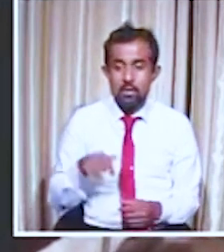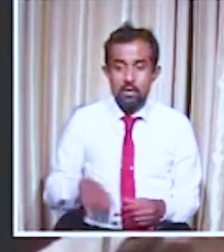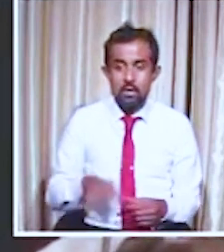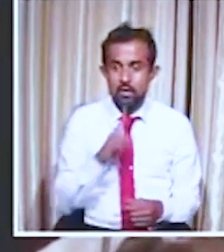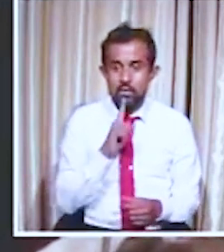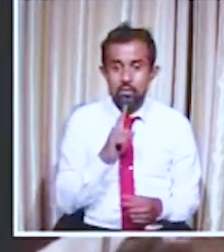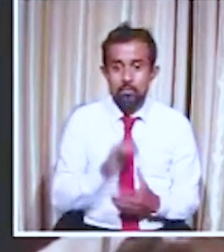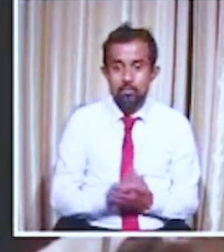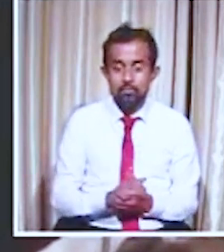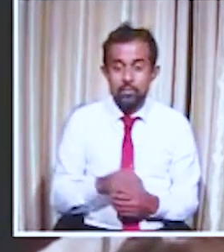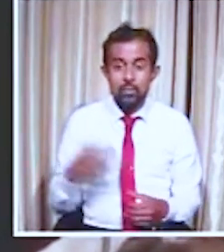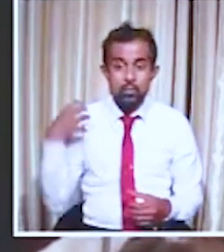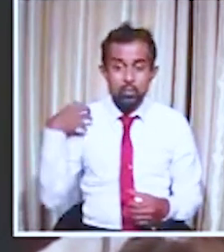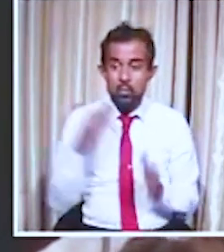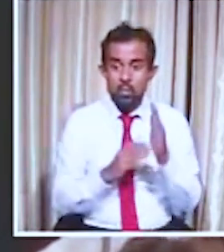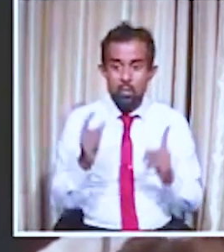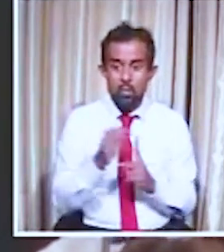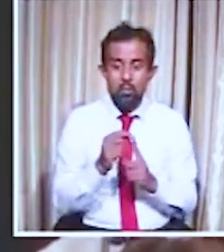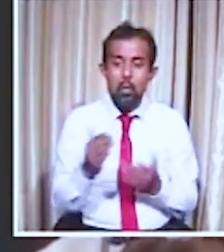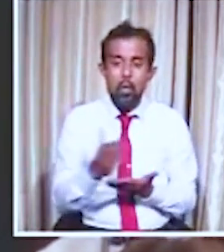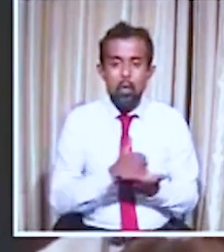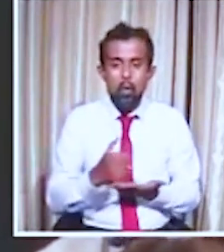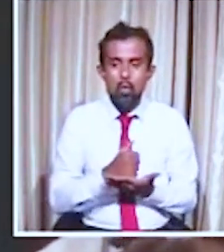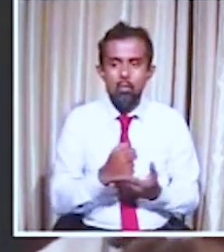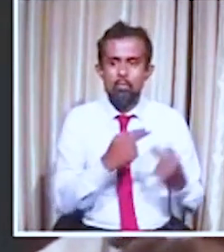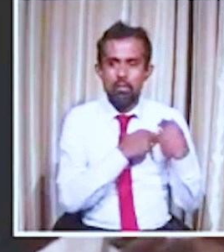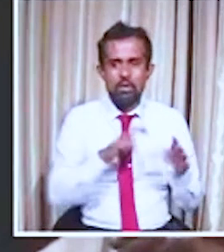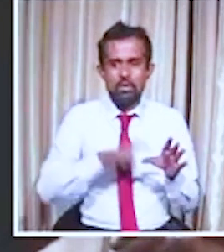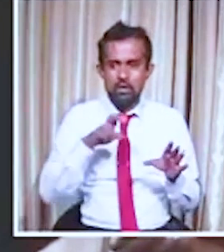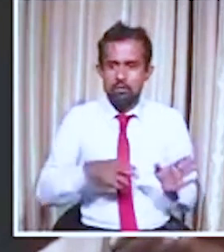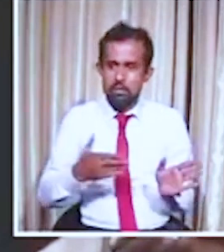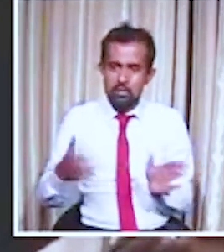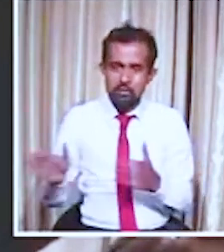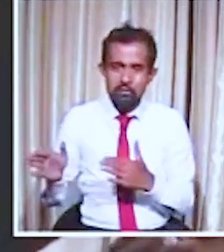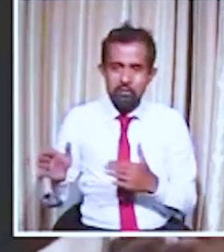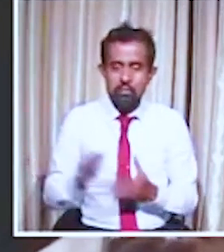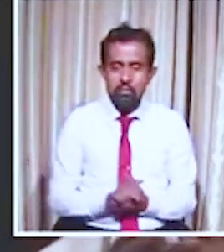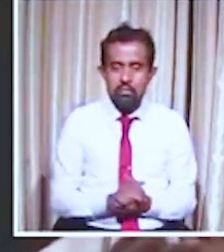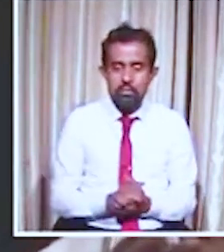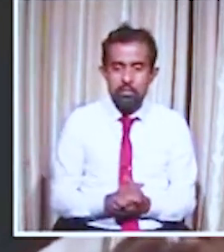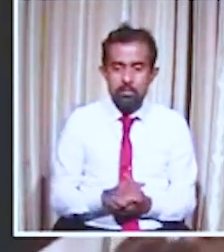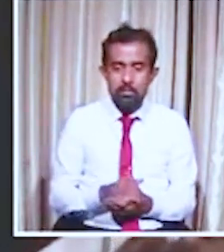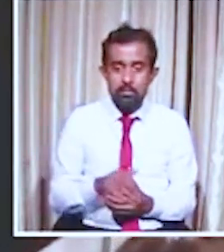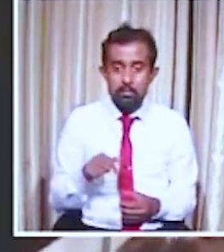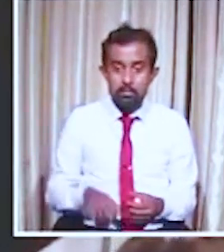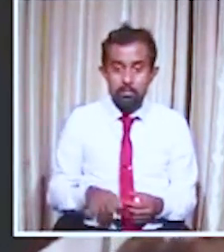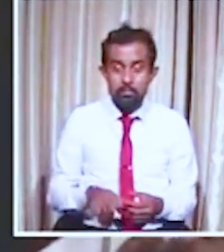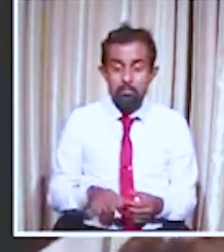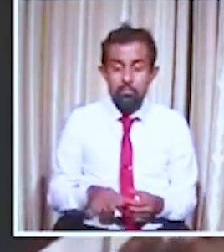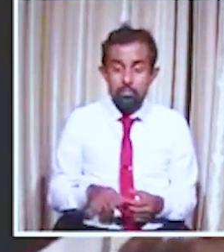அமைச்சர்கள் எல்லோரும் நீங்கள் பதவி விலகுங்கள் என்பதாக உண்ணாவிரதம் இருந்த எங்கள் சங்கைக்குரிய கௌரவ பாராளுமன்ற உறுப்பினர் என்று